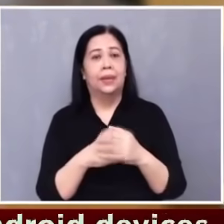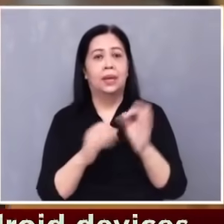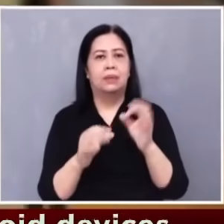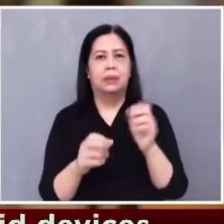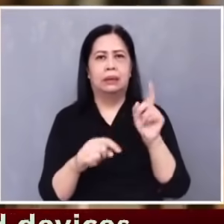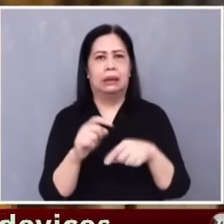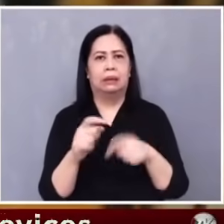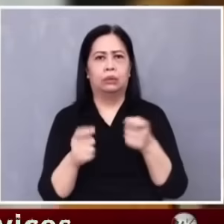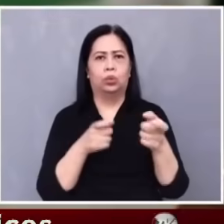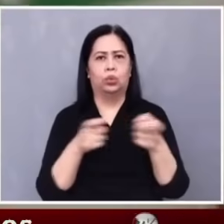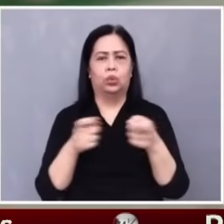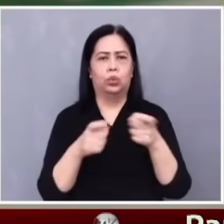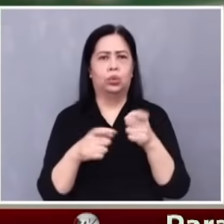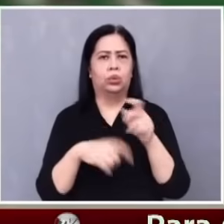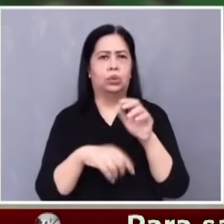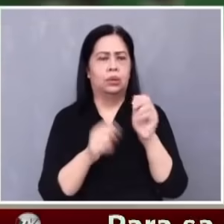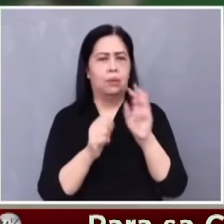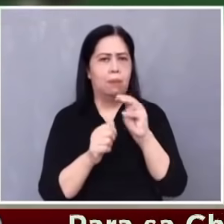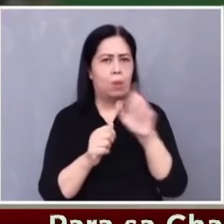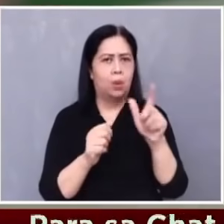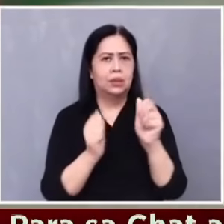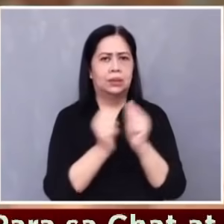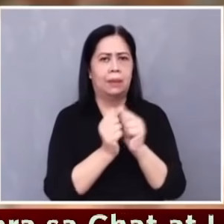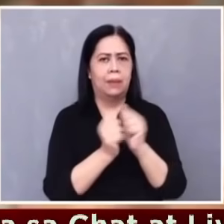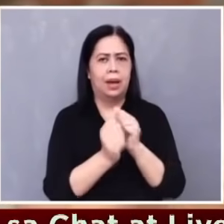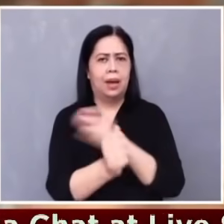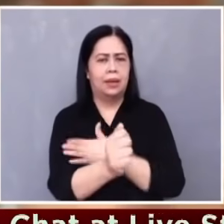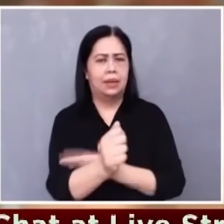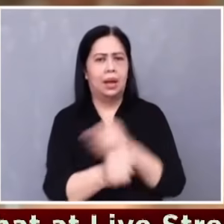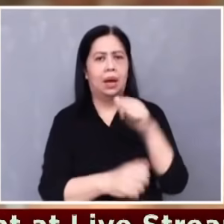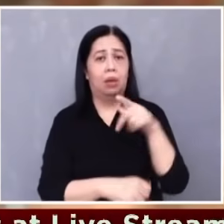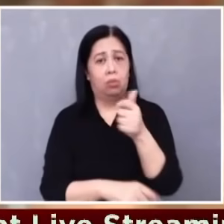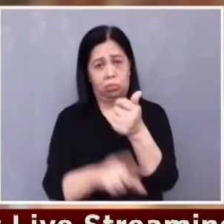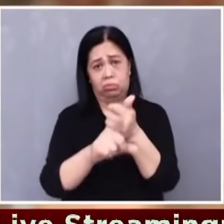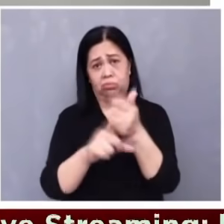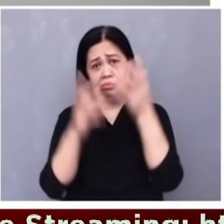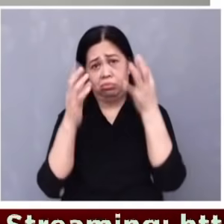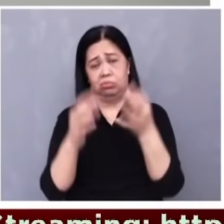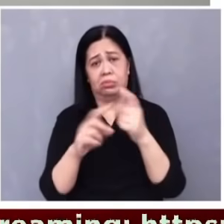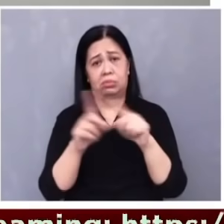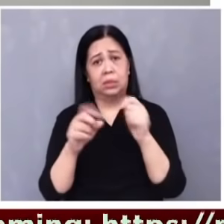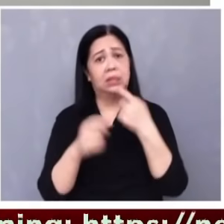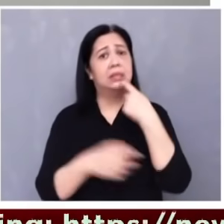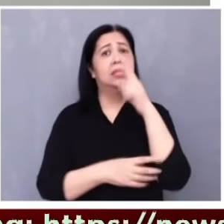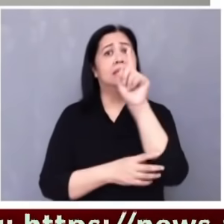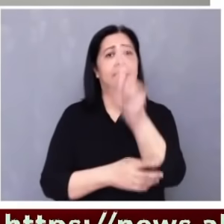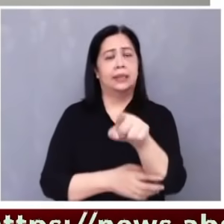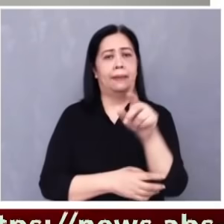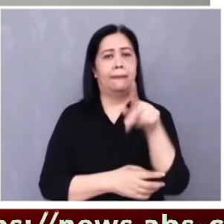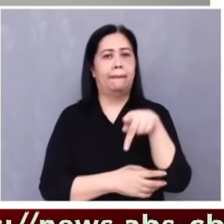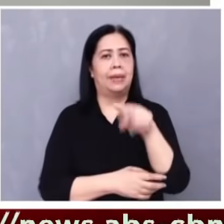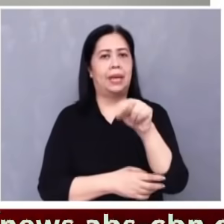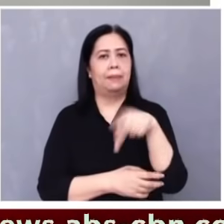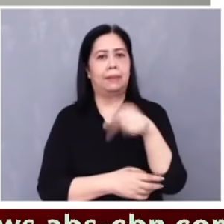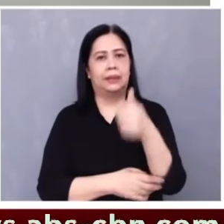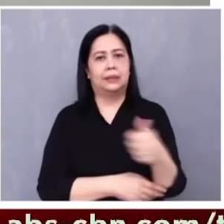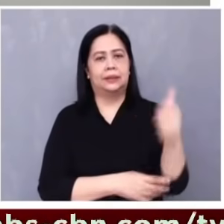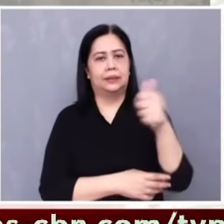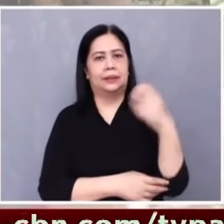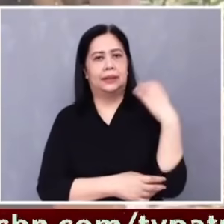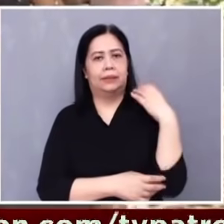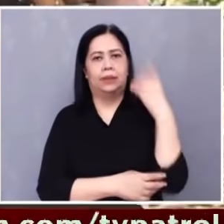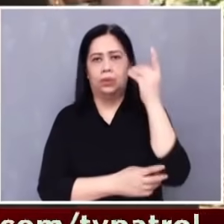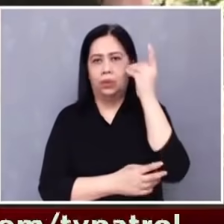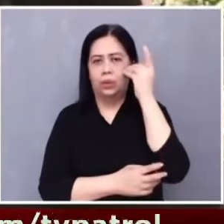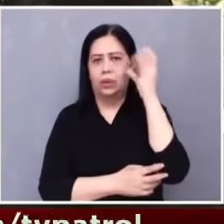mag-malling kasama ang mga anak at apo, kuidaw na lang din dahil iniutos na ni PNP Chief General Leonardo